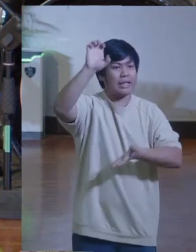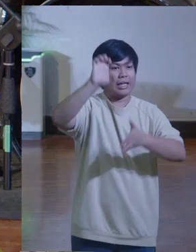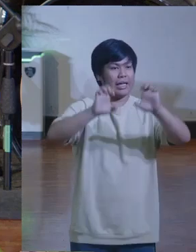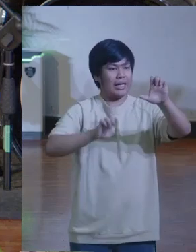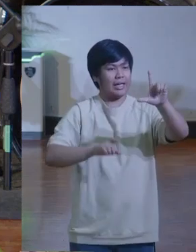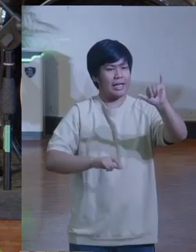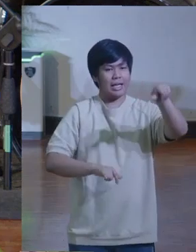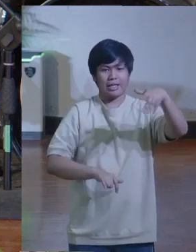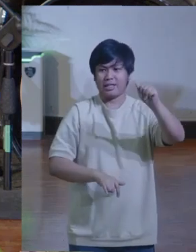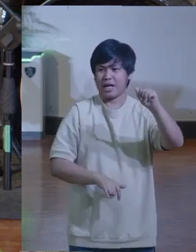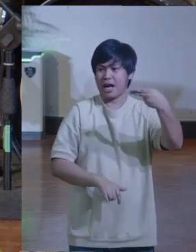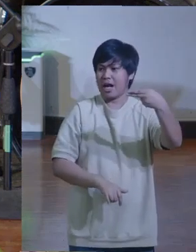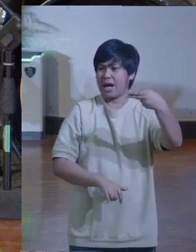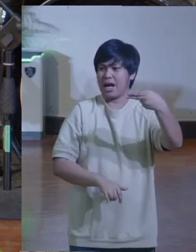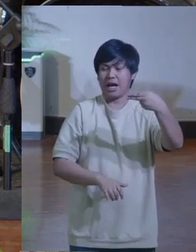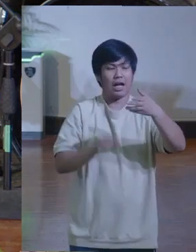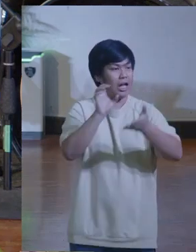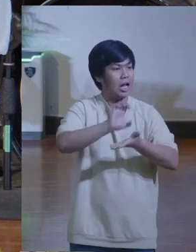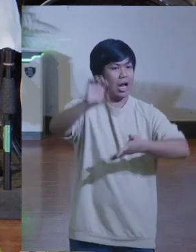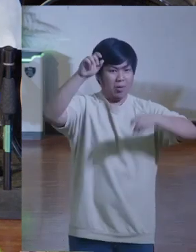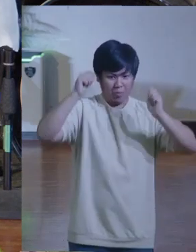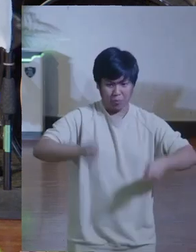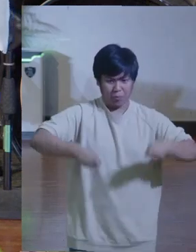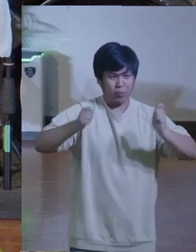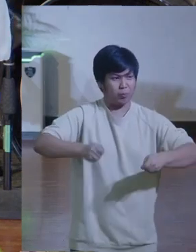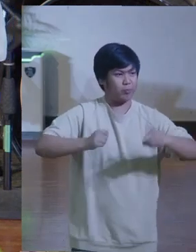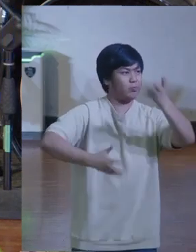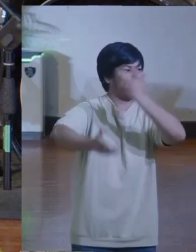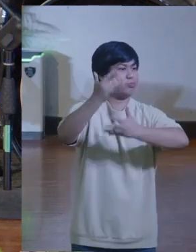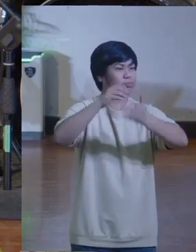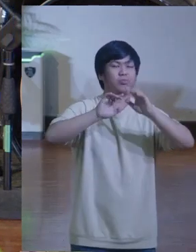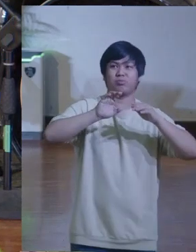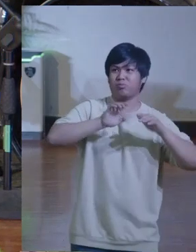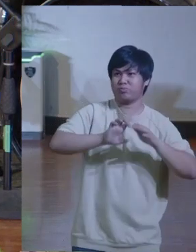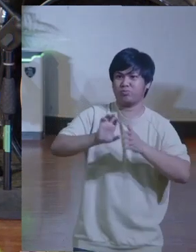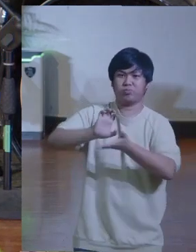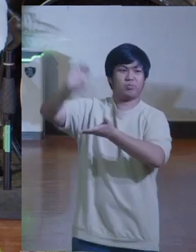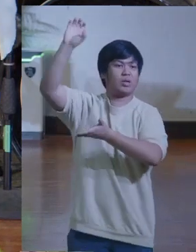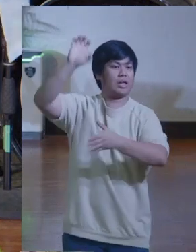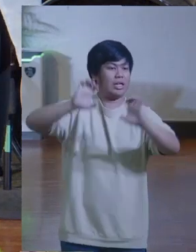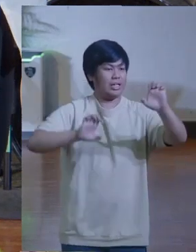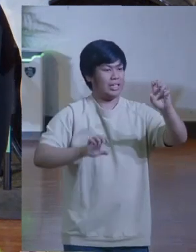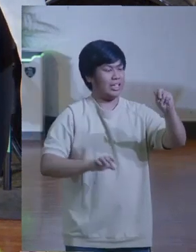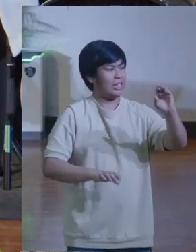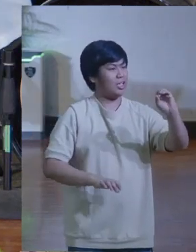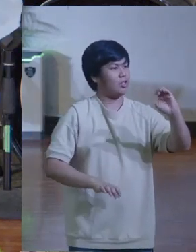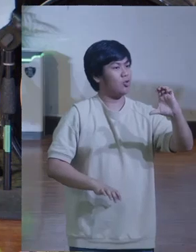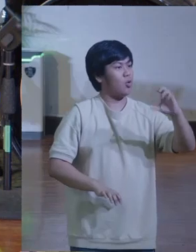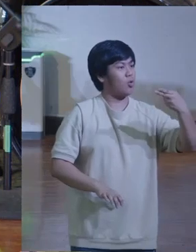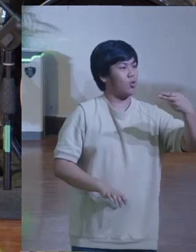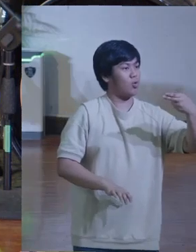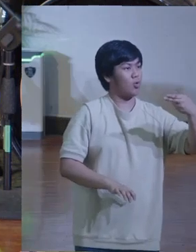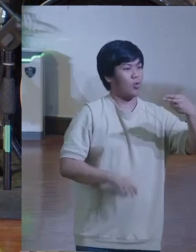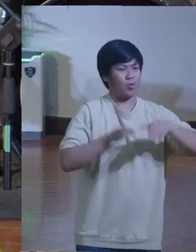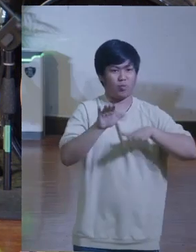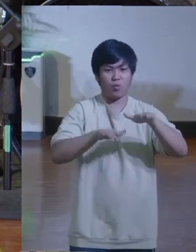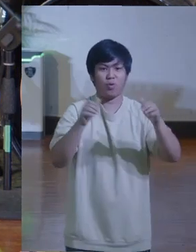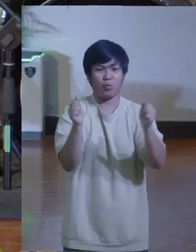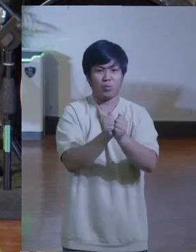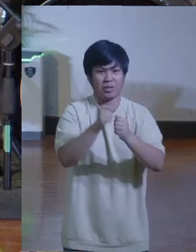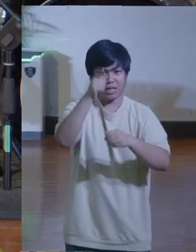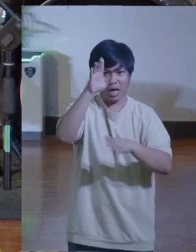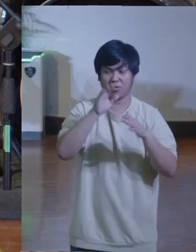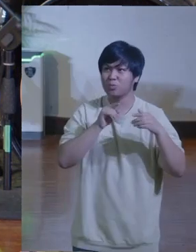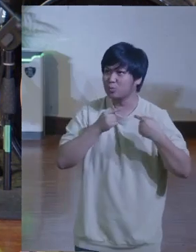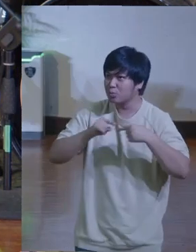langit through chariots of fire. Si Enoch, siya ay lumalakad ayon sa